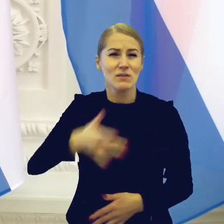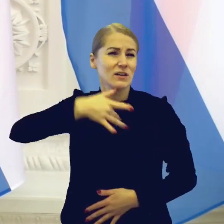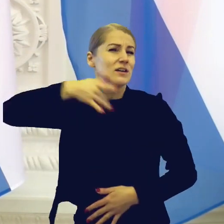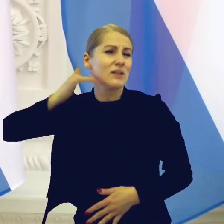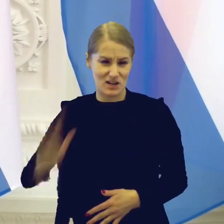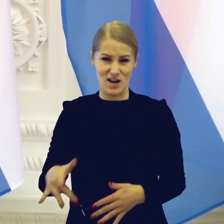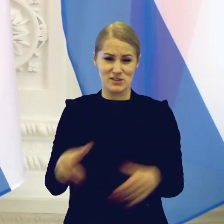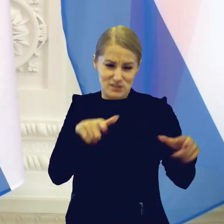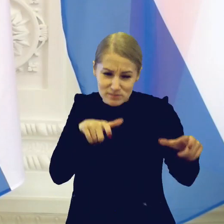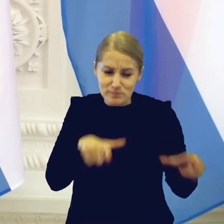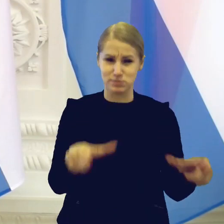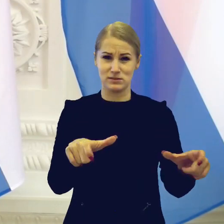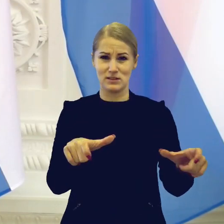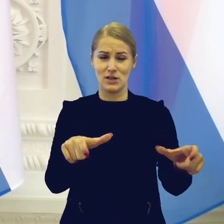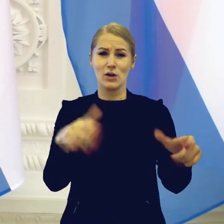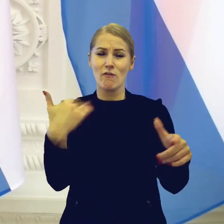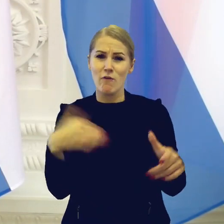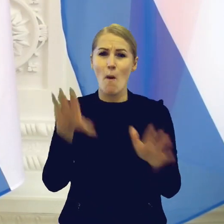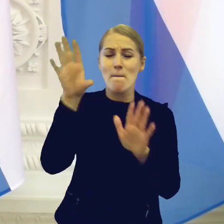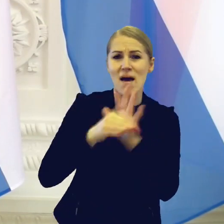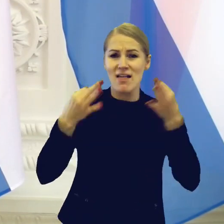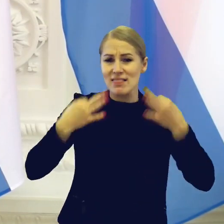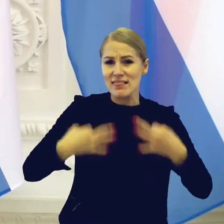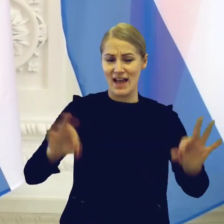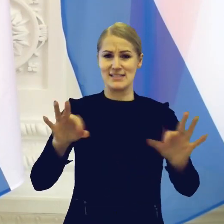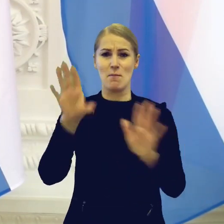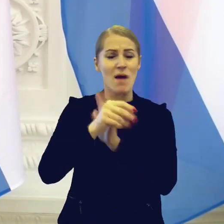griežtomis represinėmis sąlygomis, ką reiškia gyventi be laisvės.